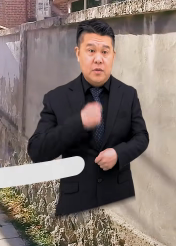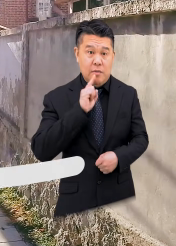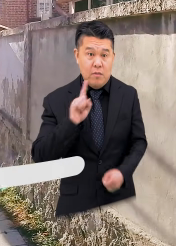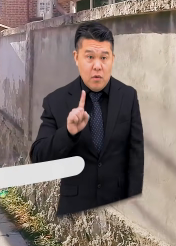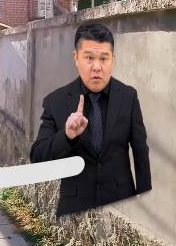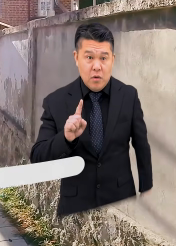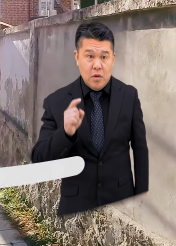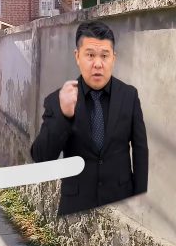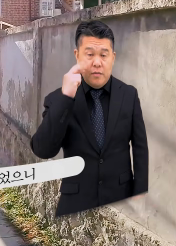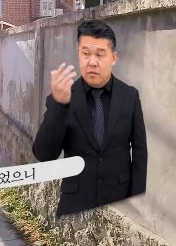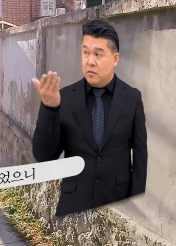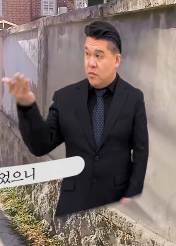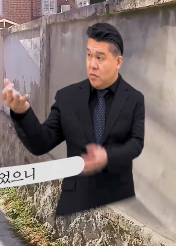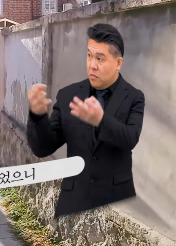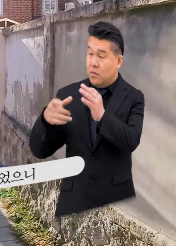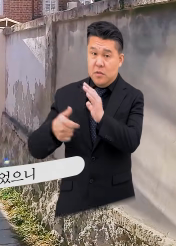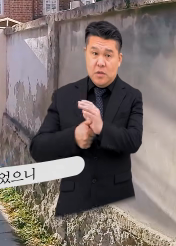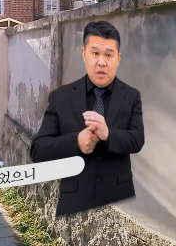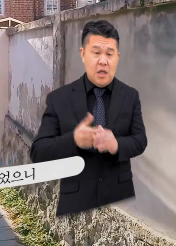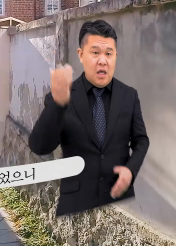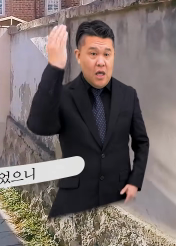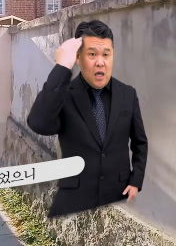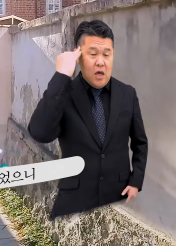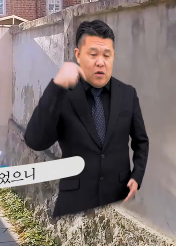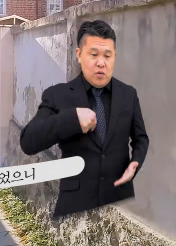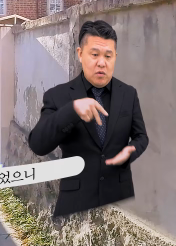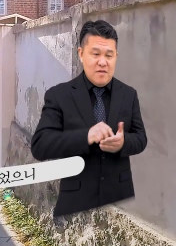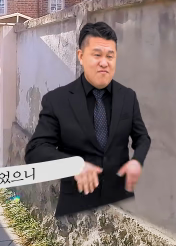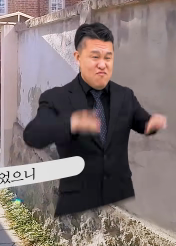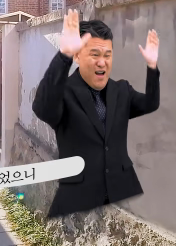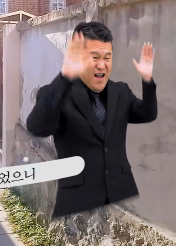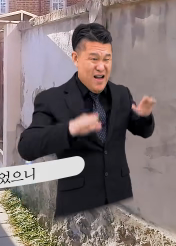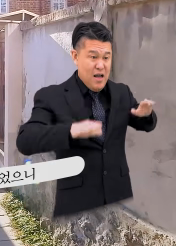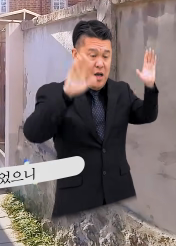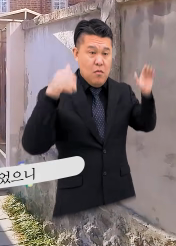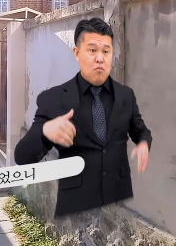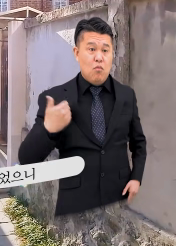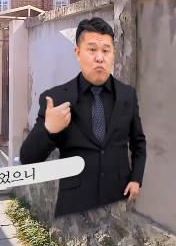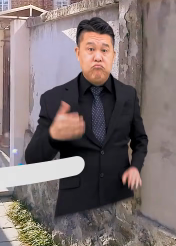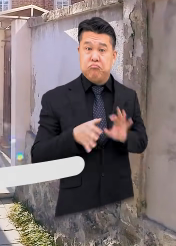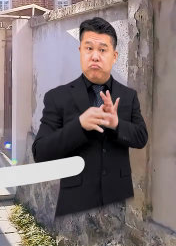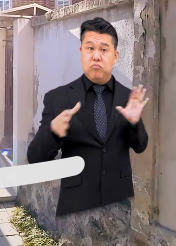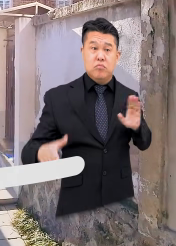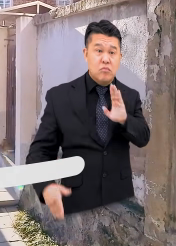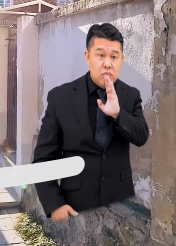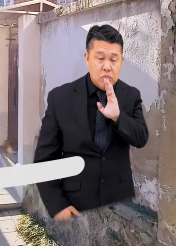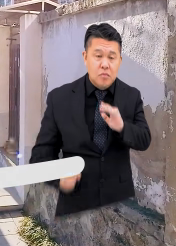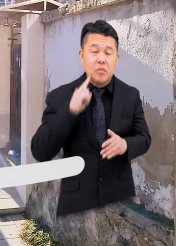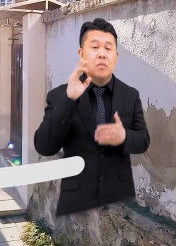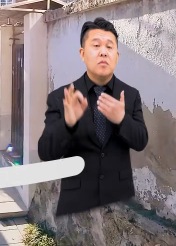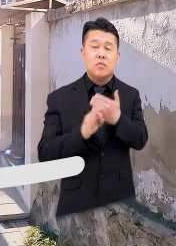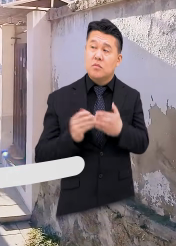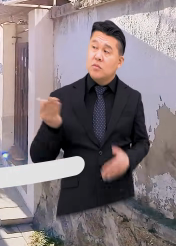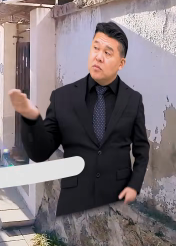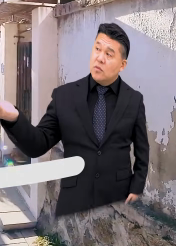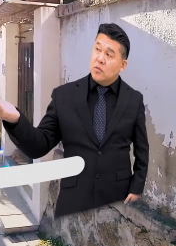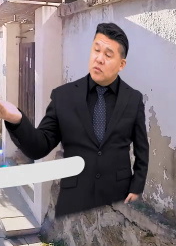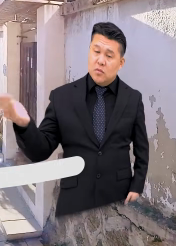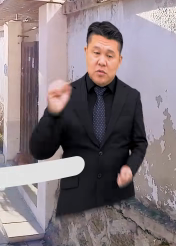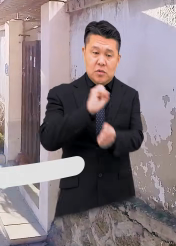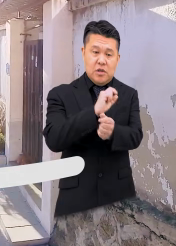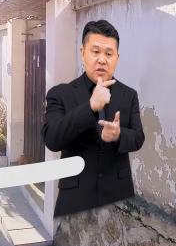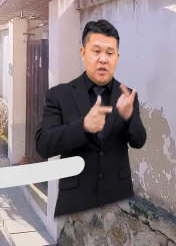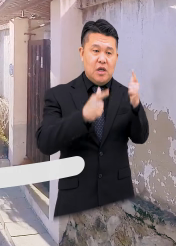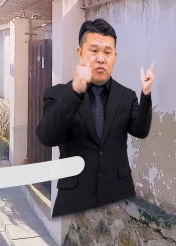사실 그렇다. 우리는 당신의 알 바 없는 아우성이었으니 만일 당신이 그날 은행나무를